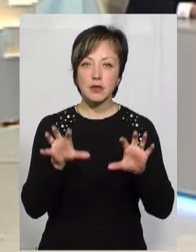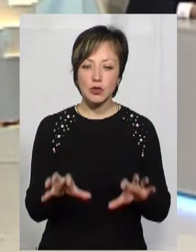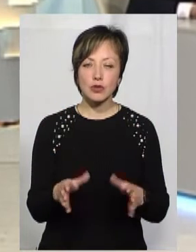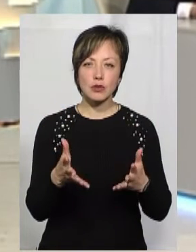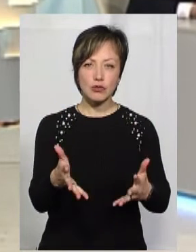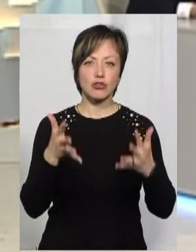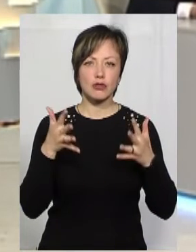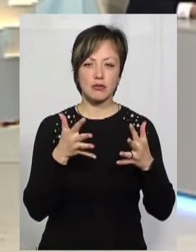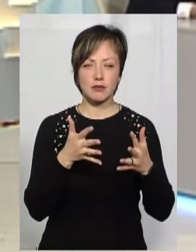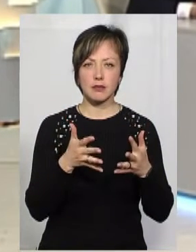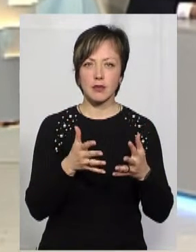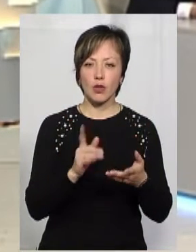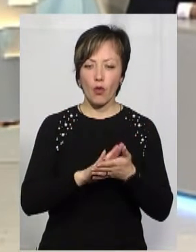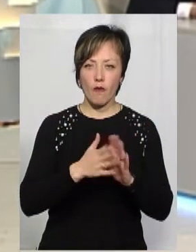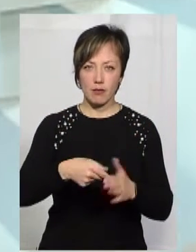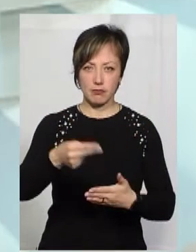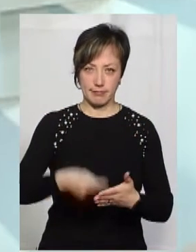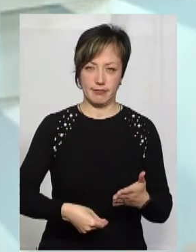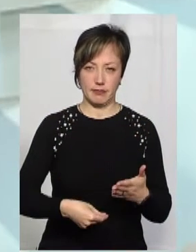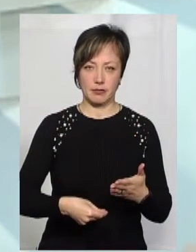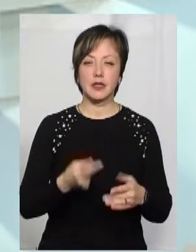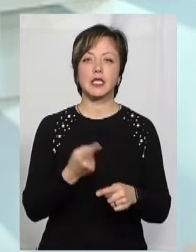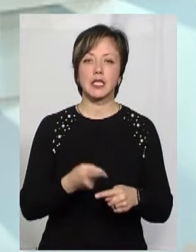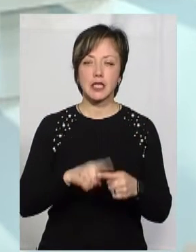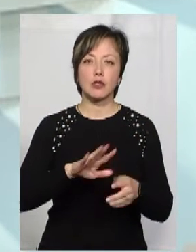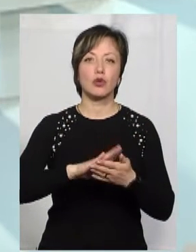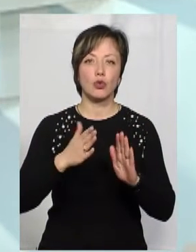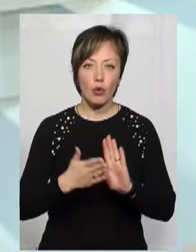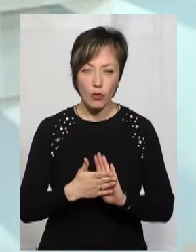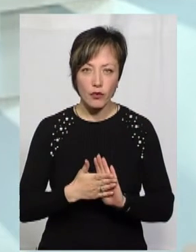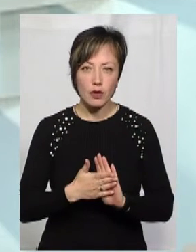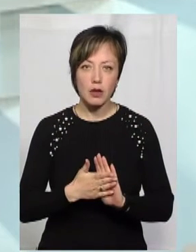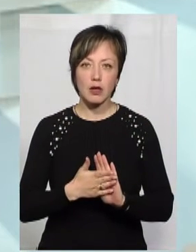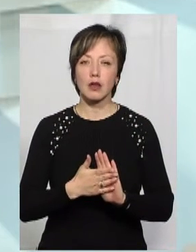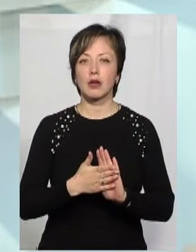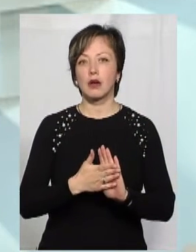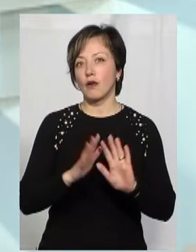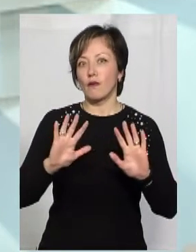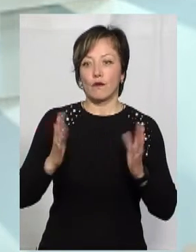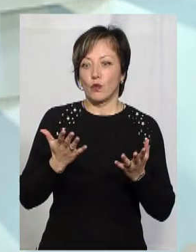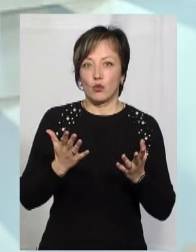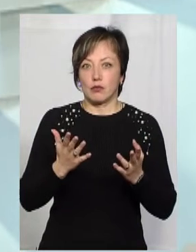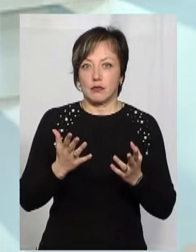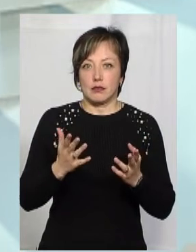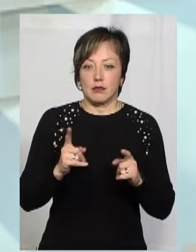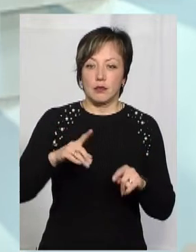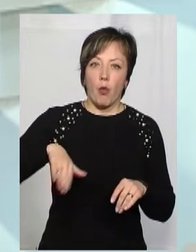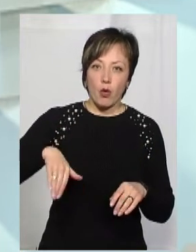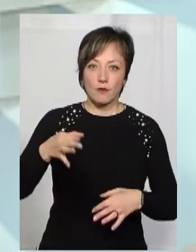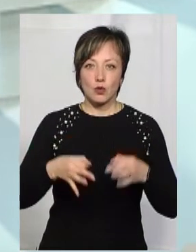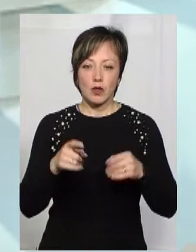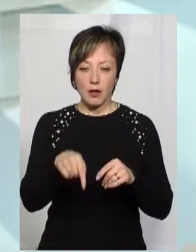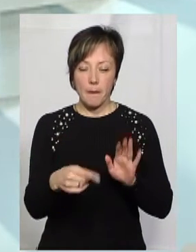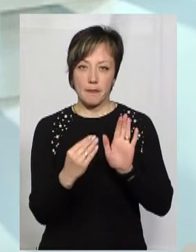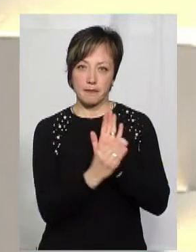регулює законодавець, там складається договір. І цей договір, він підлягає розгляду, не дай Боже, потім в суді. Там все чітко